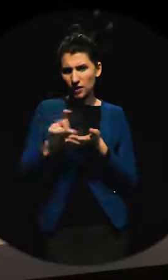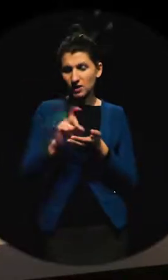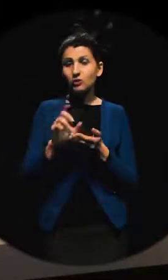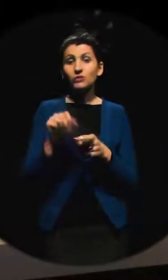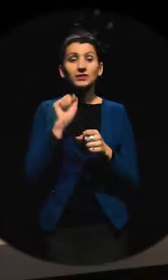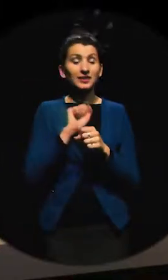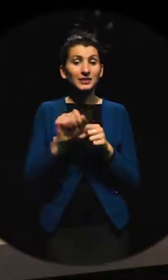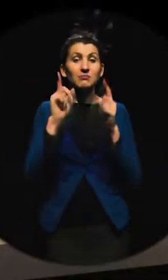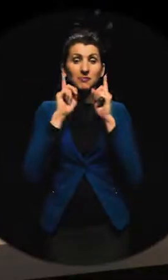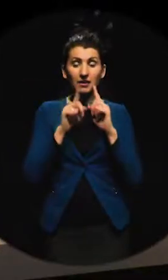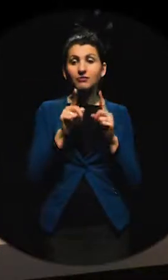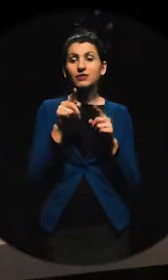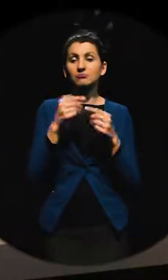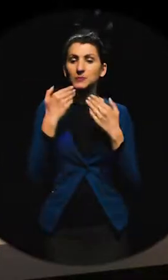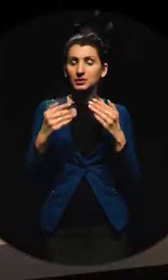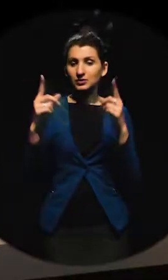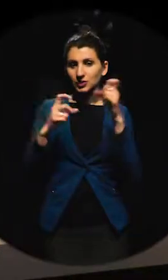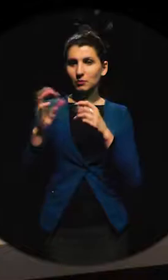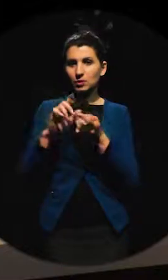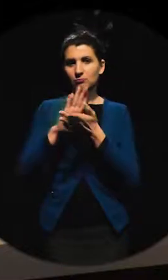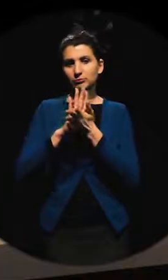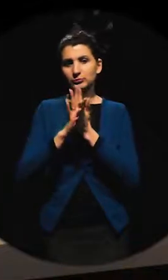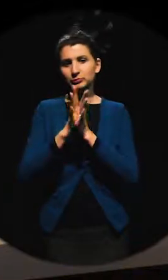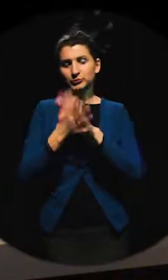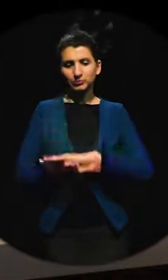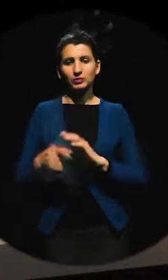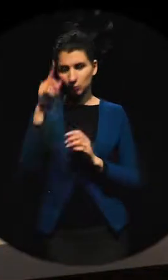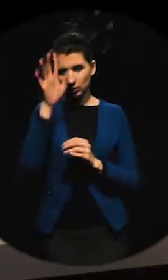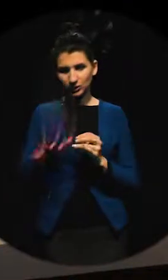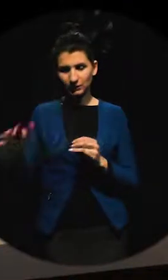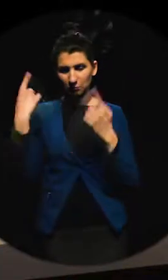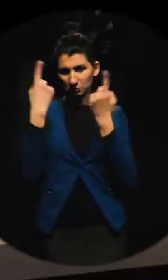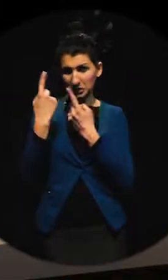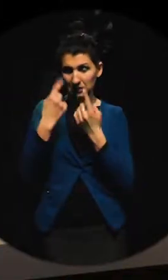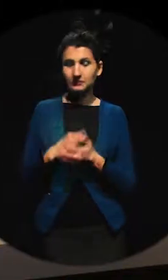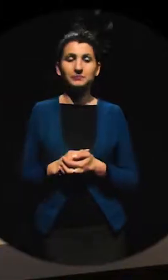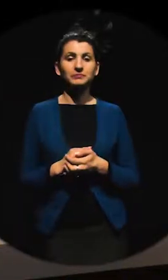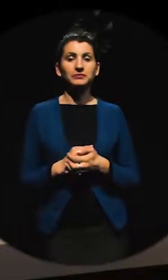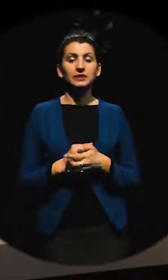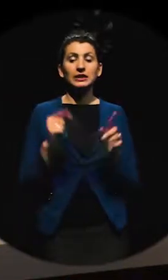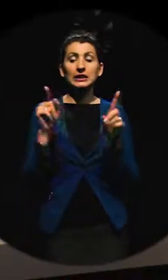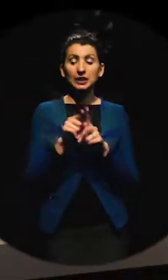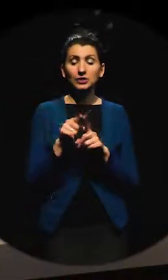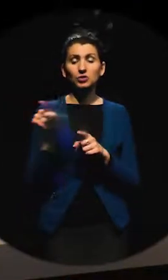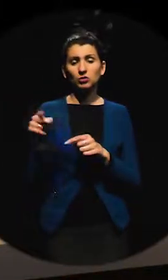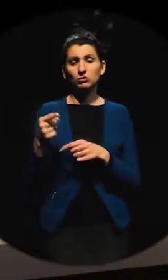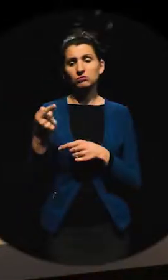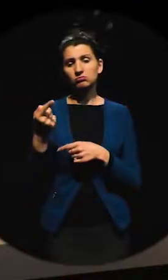faktycznym narzędziem dokonywania zmiany społecznej. Co więcej, Tom Olin wskazuje i tak też